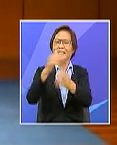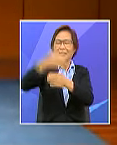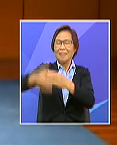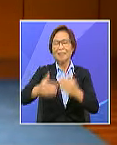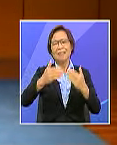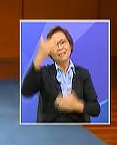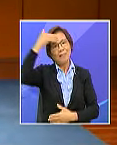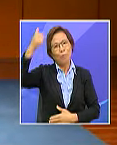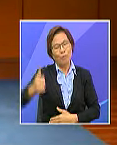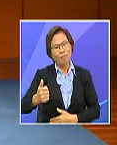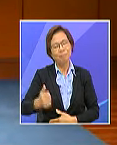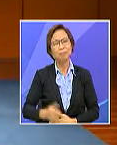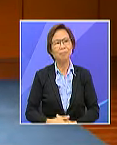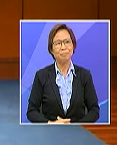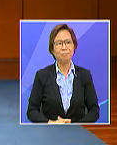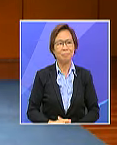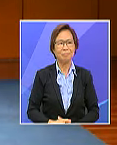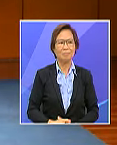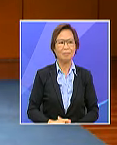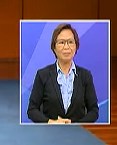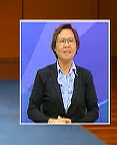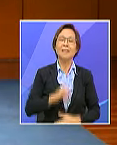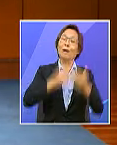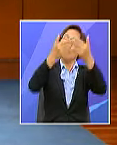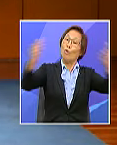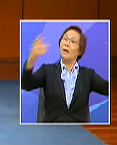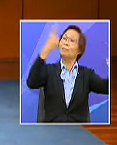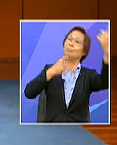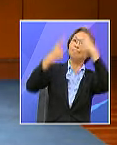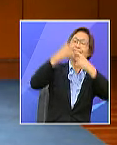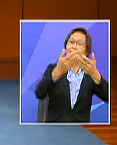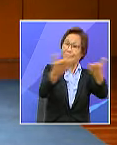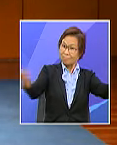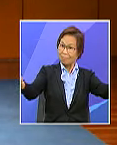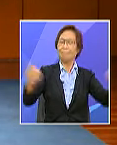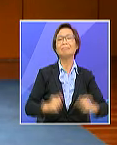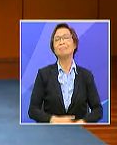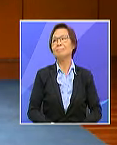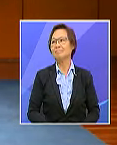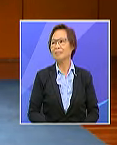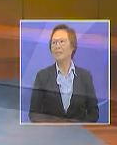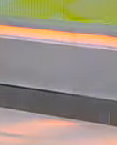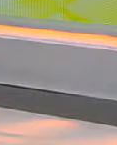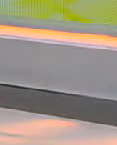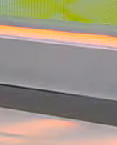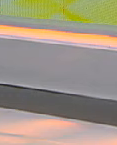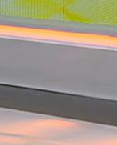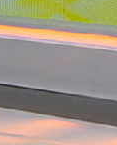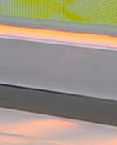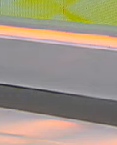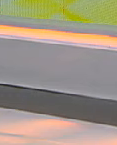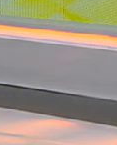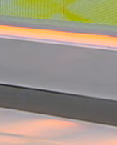warahmatullahi wabarakatuh Hai tersebut kepada soalan silakan Hai